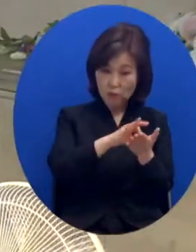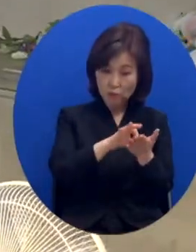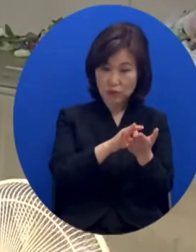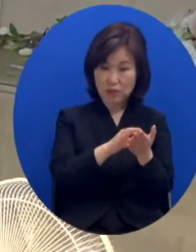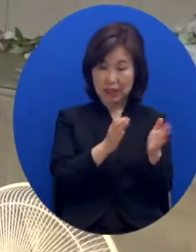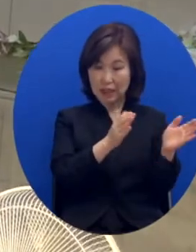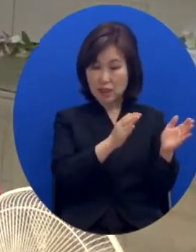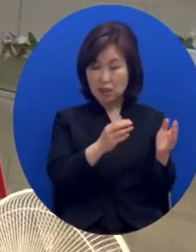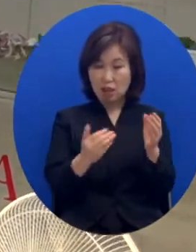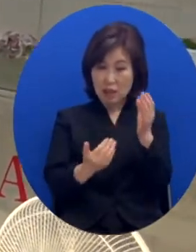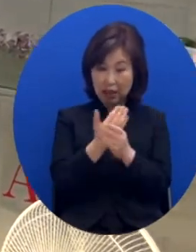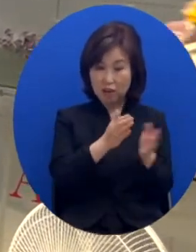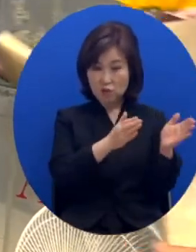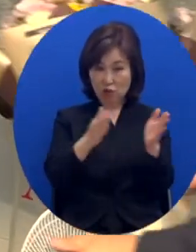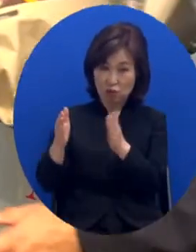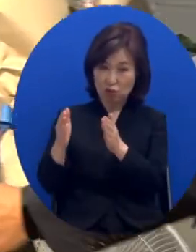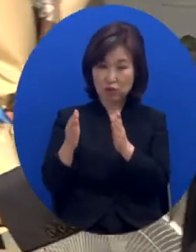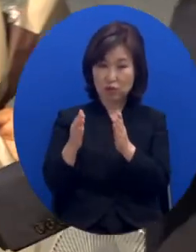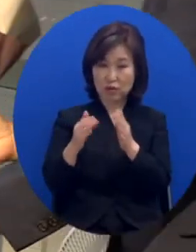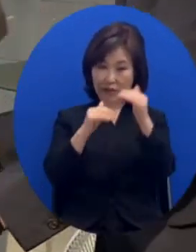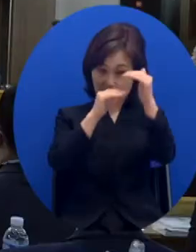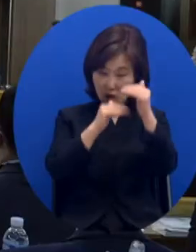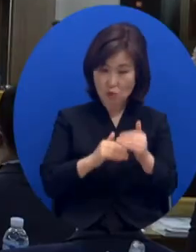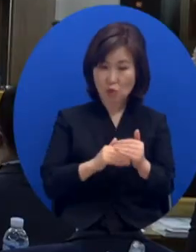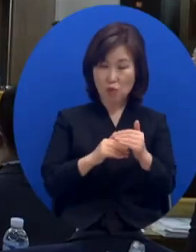위원회 조직 등의 안건을 다뤘습니다